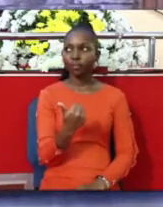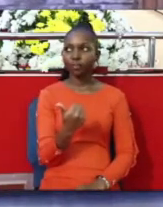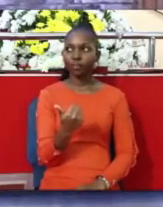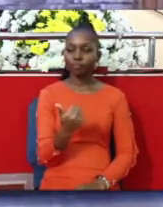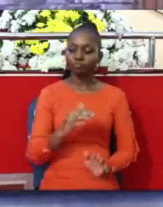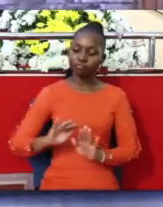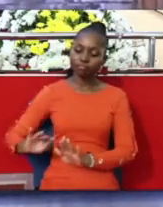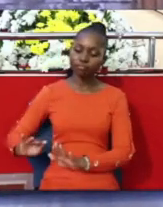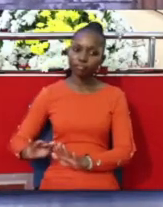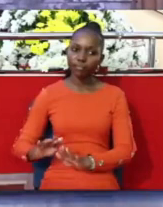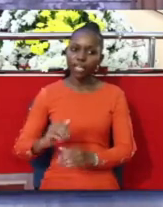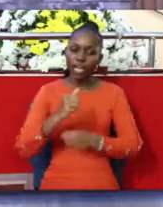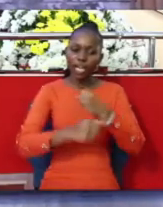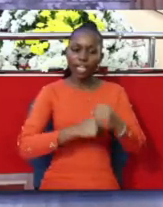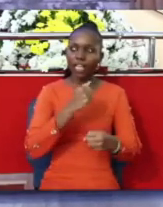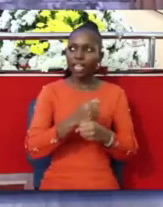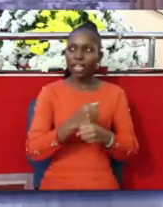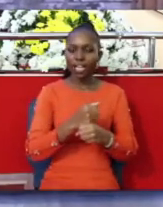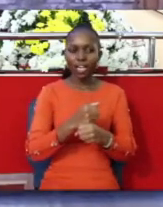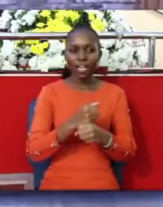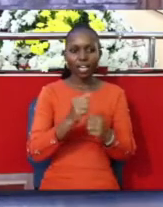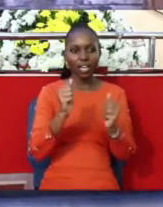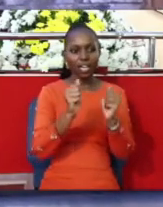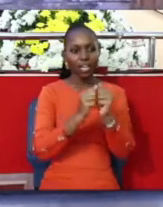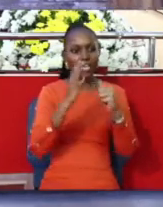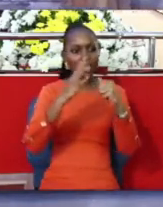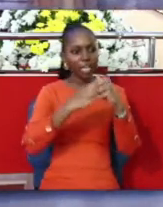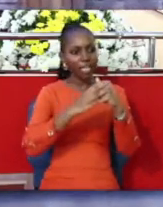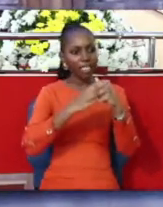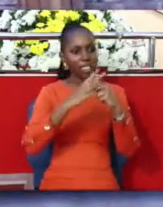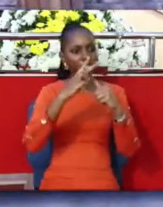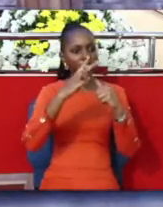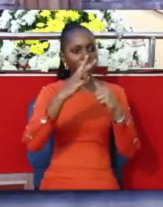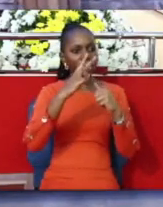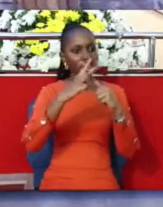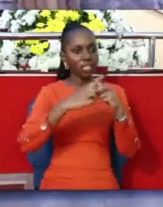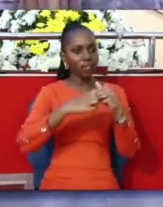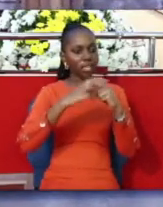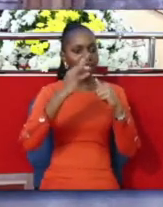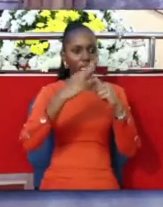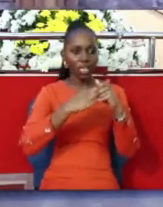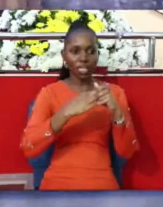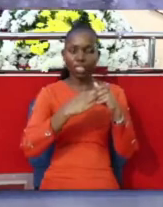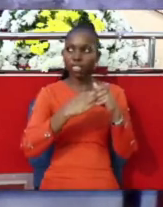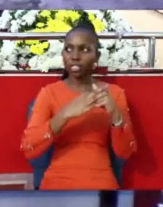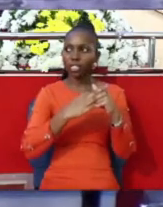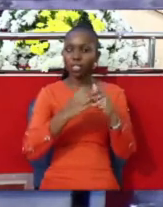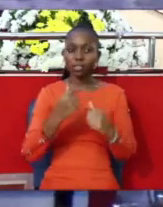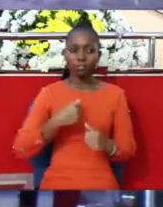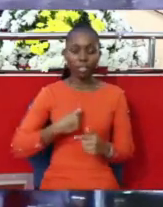78. 78. No, 79. Aha, 79. I came to